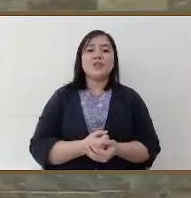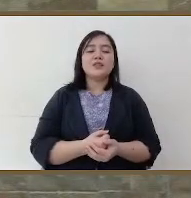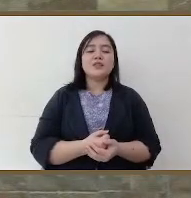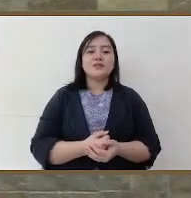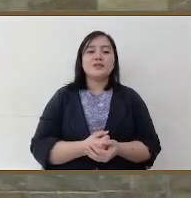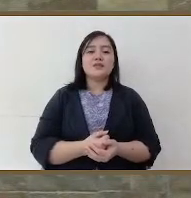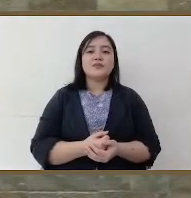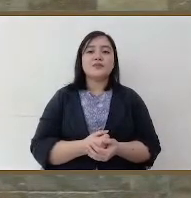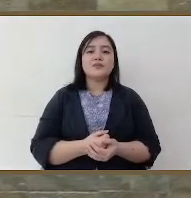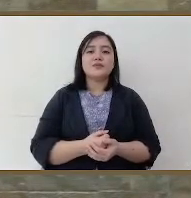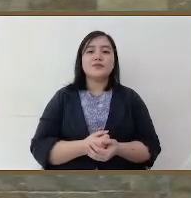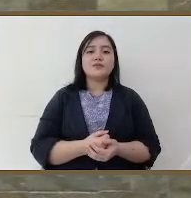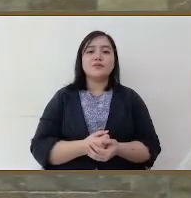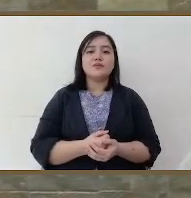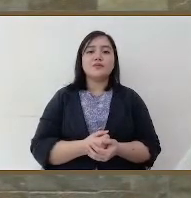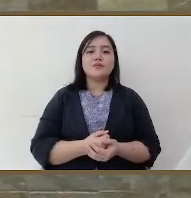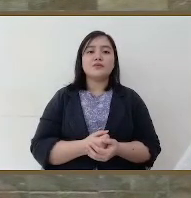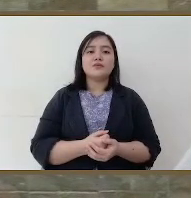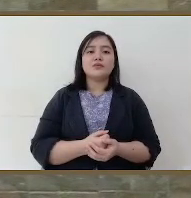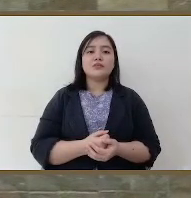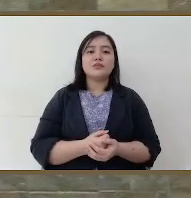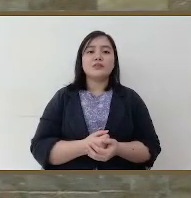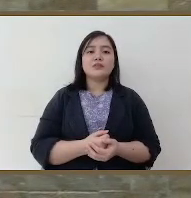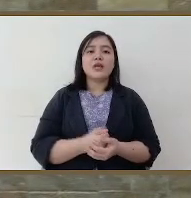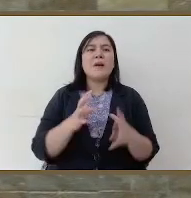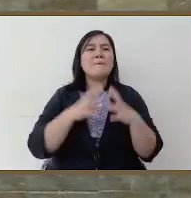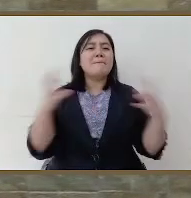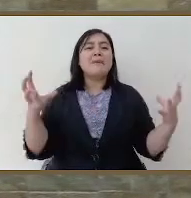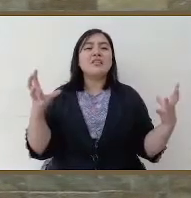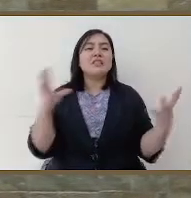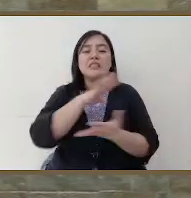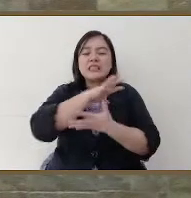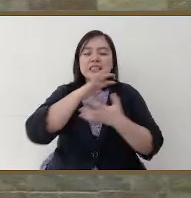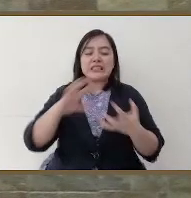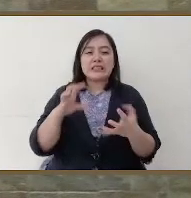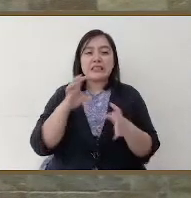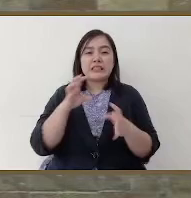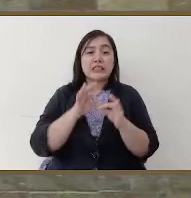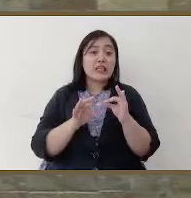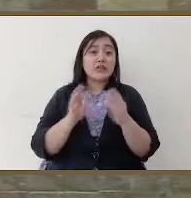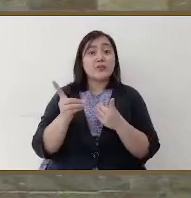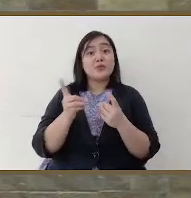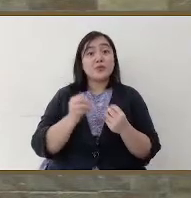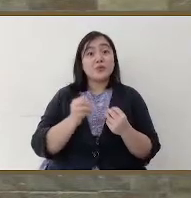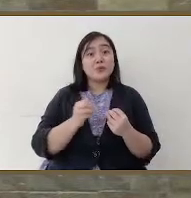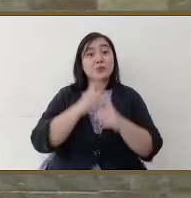Mas grabe ang damage na ginagawa nating masama kaysa nakabutihan na ginagawa nating